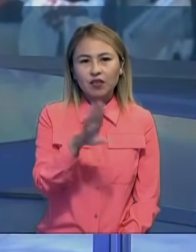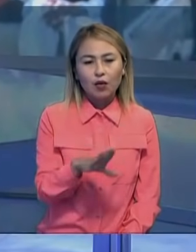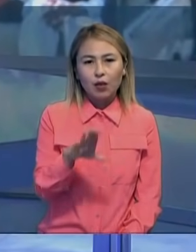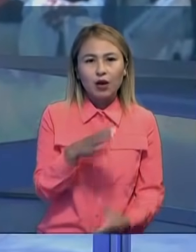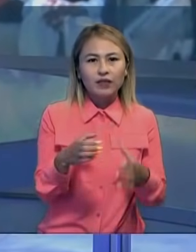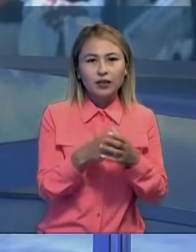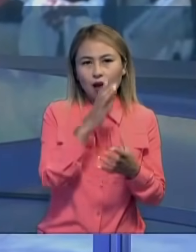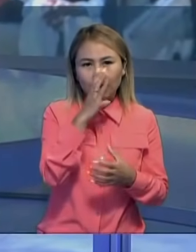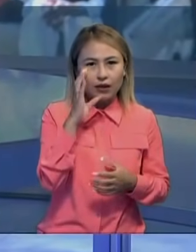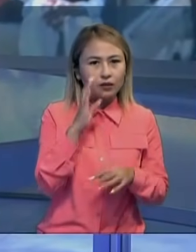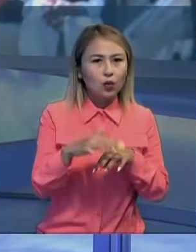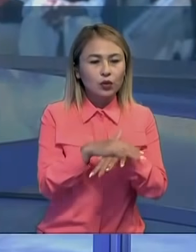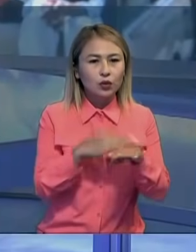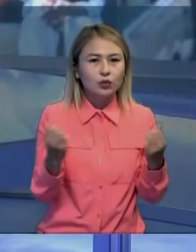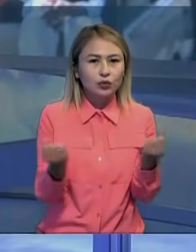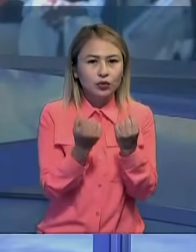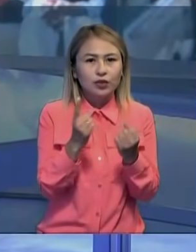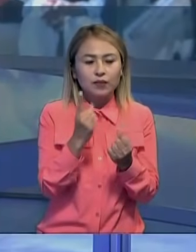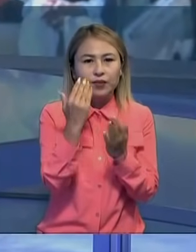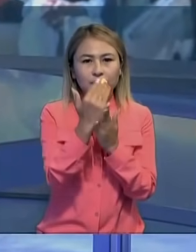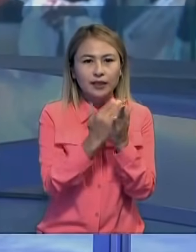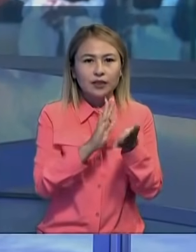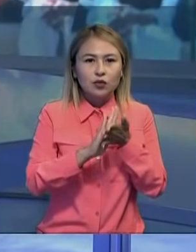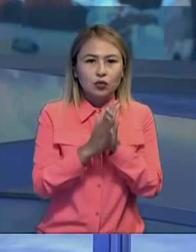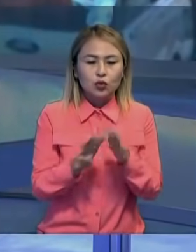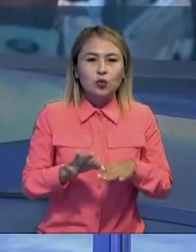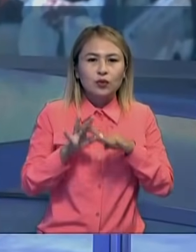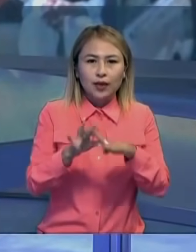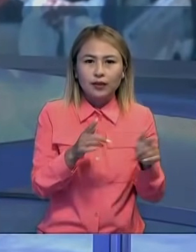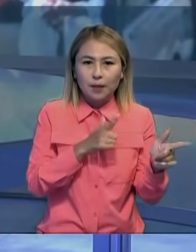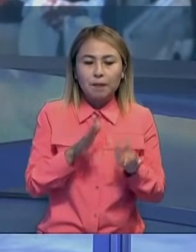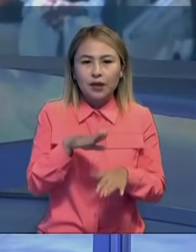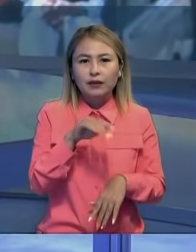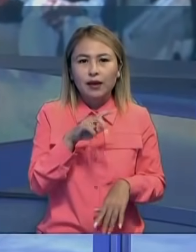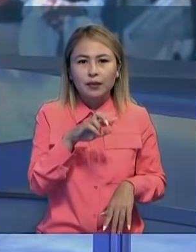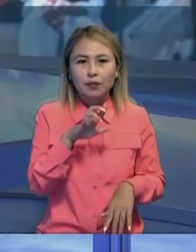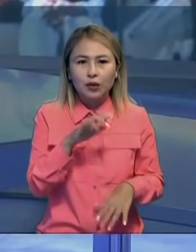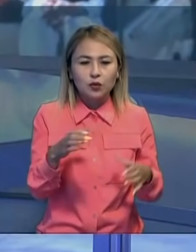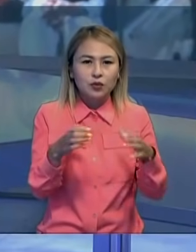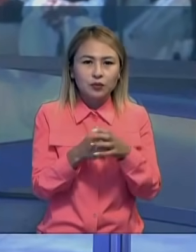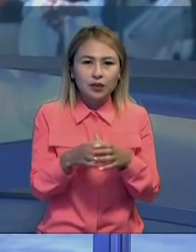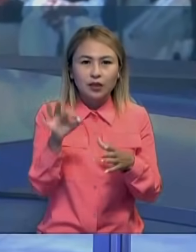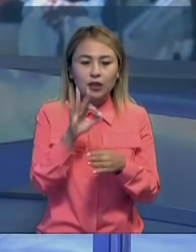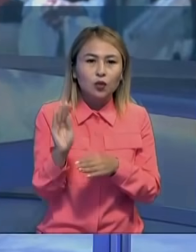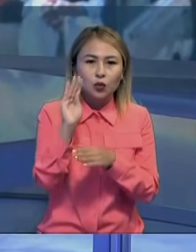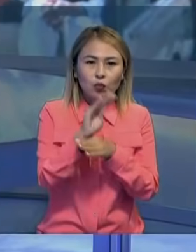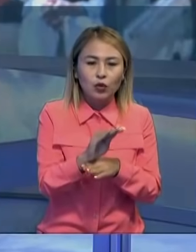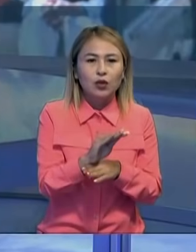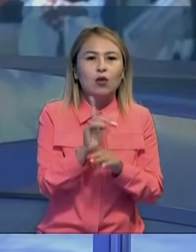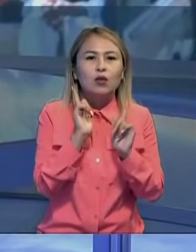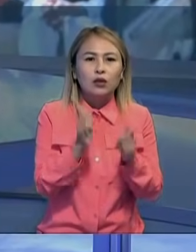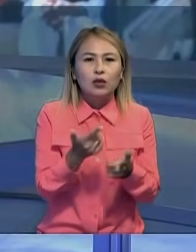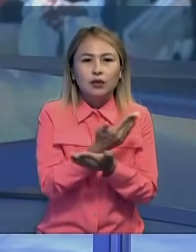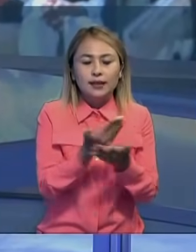Еуропалық одақ Ауғанстан халқына қолдау көрсету үшін талибтермен келіссөз жүргізуге дайын. Бірақ талибан қозғалысының билікке келуін